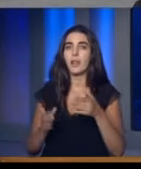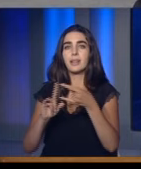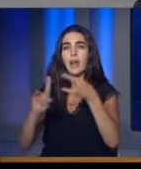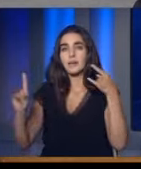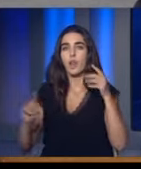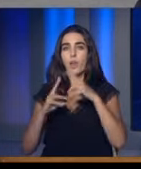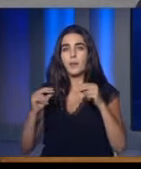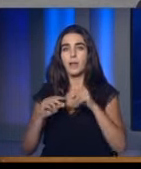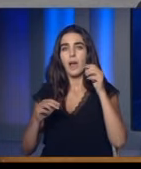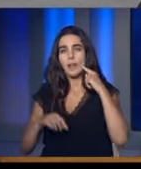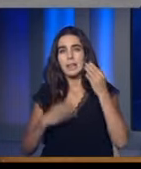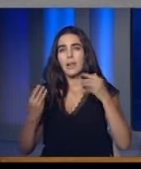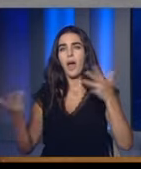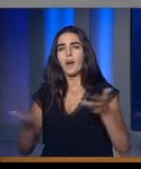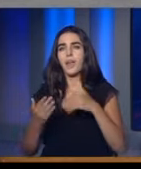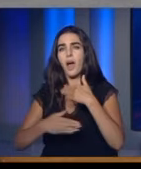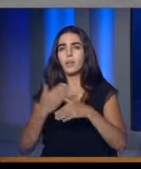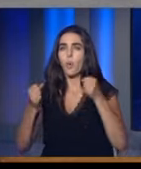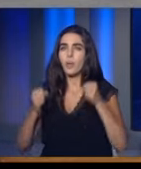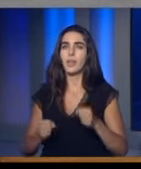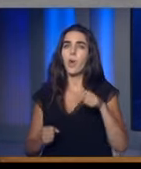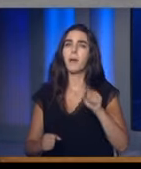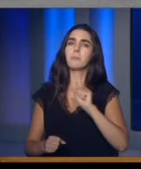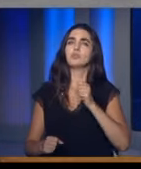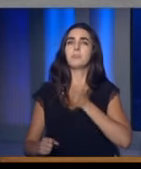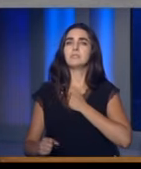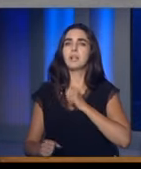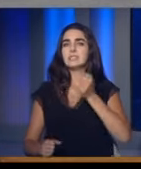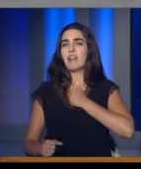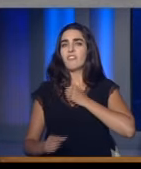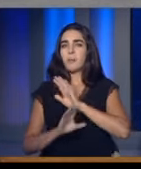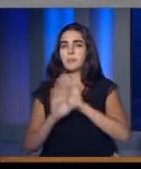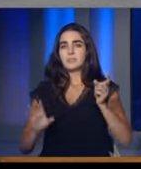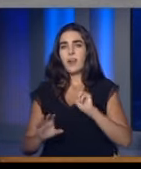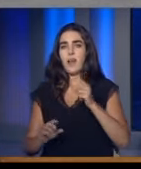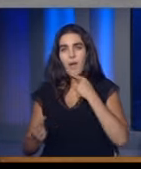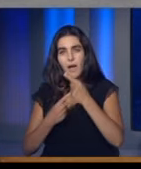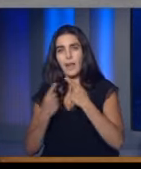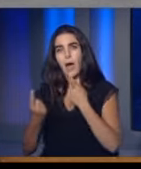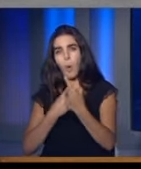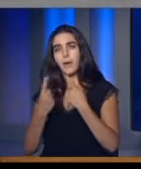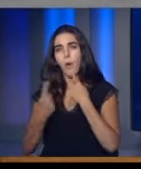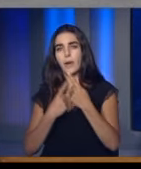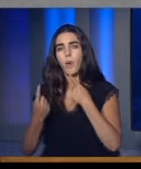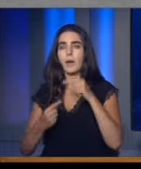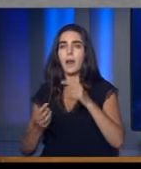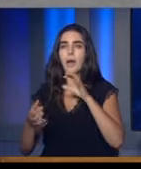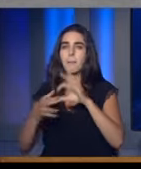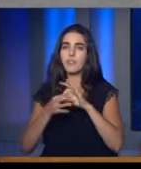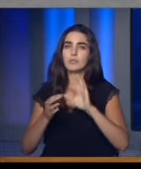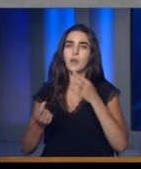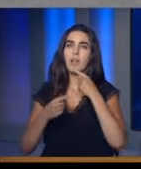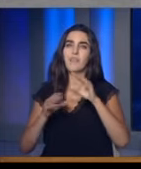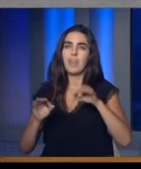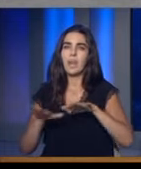حوارية منتجة على امتداد التاريخ اللبناني أدت الكثير من الأغراض الوطنية،